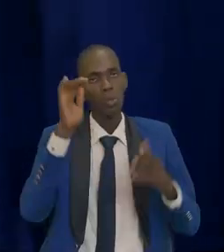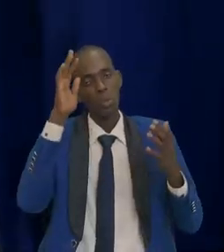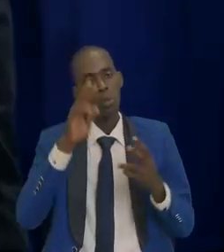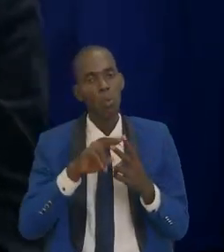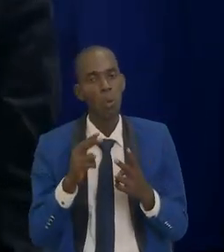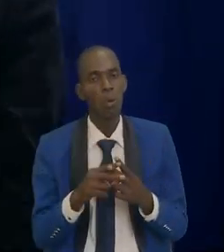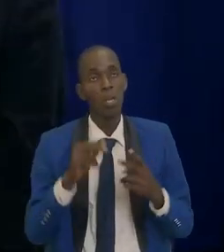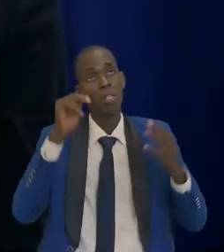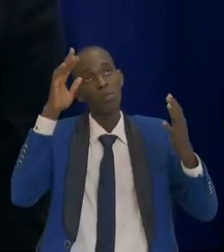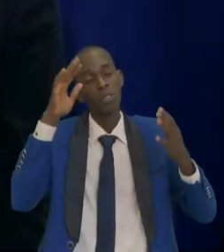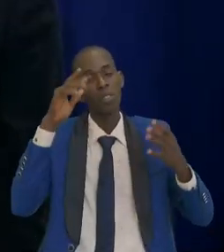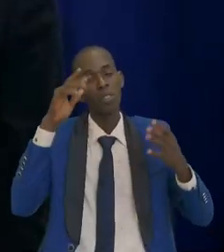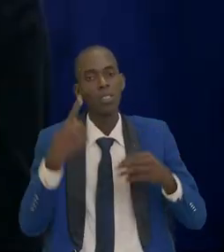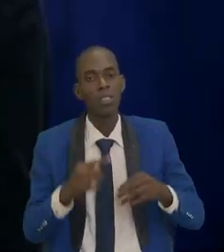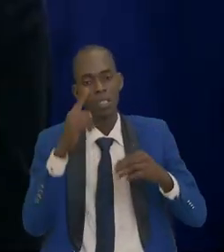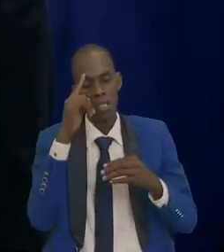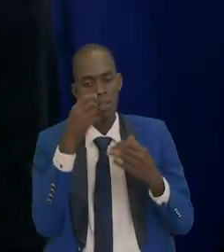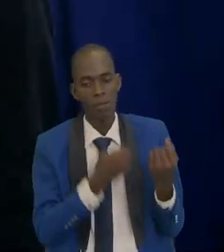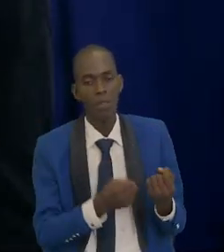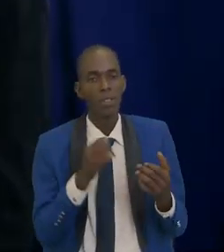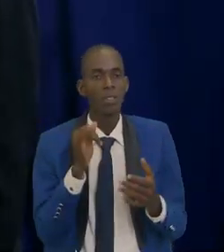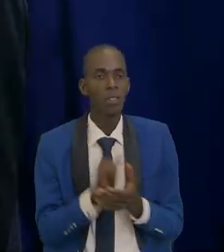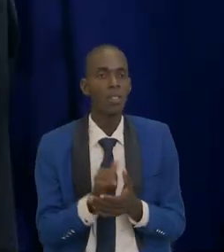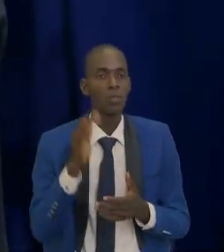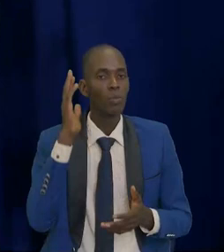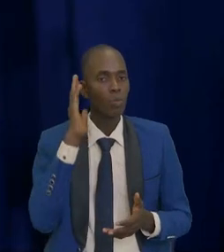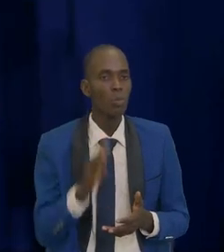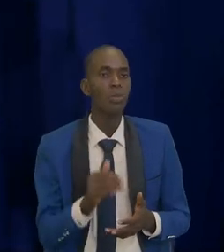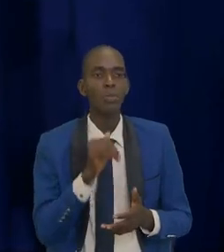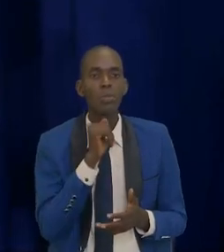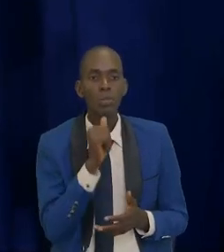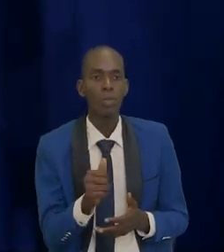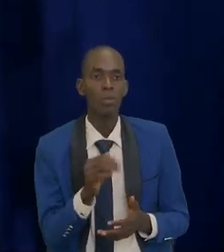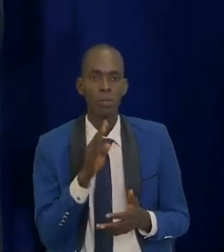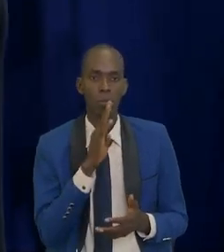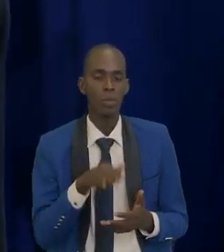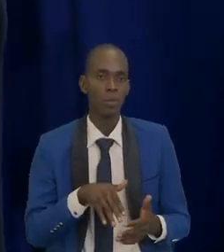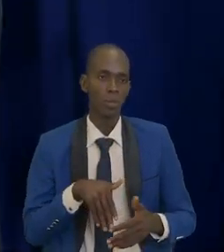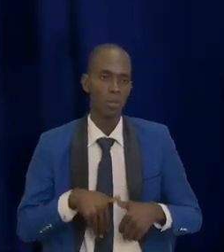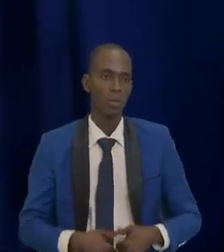d'affecter ses attentes, la foi qui ne doute pas.